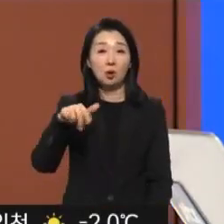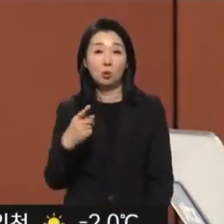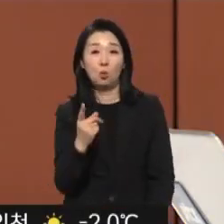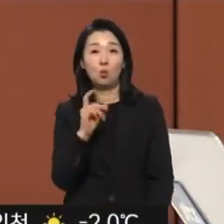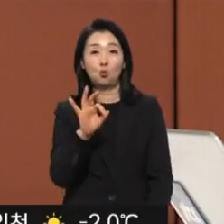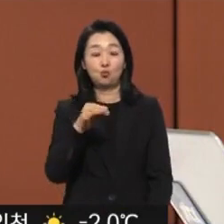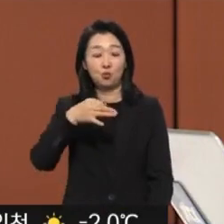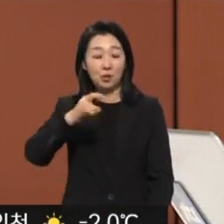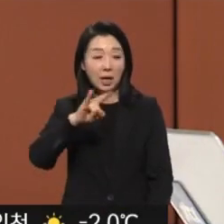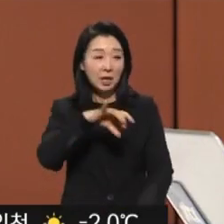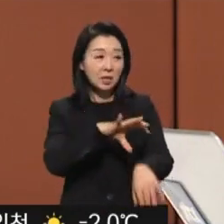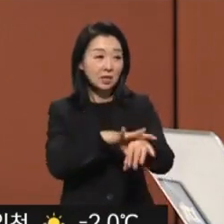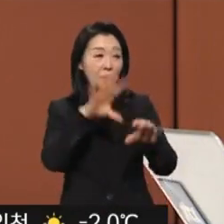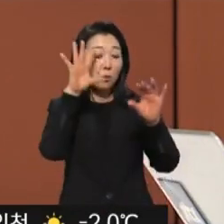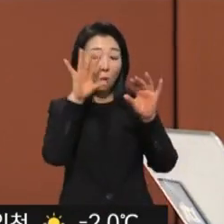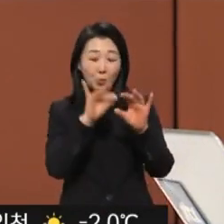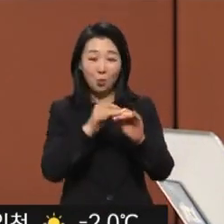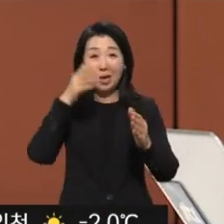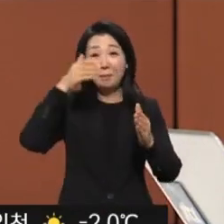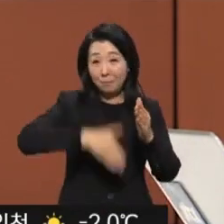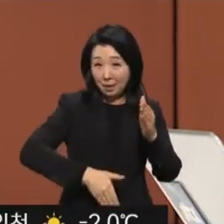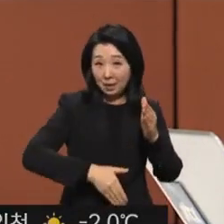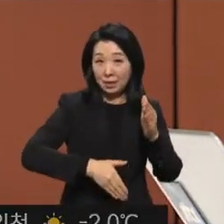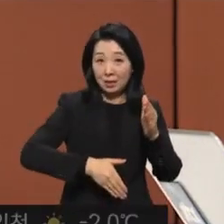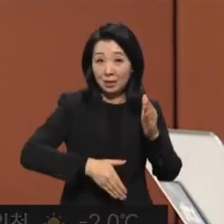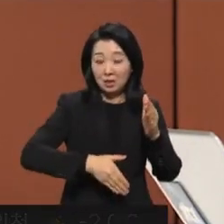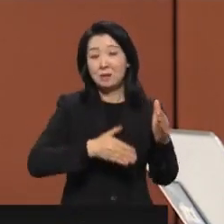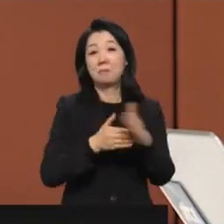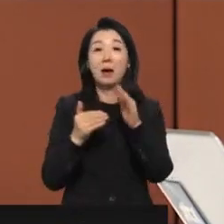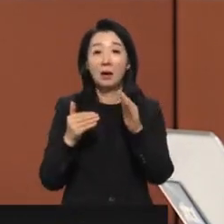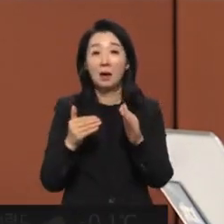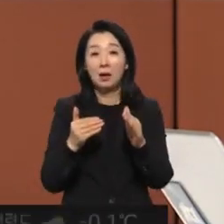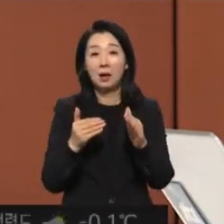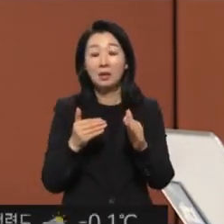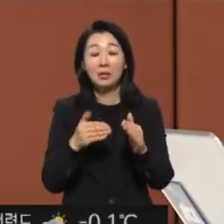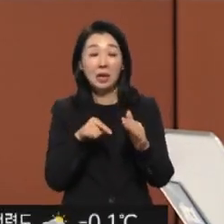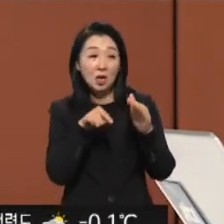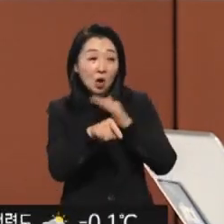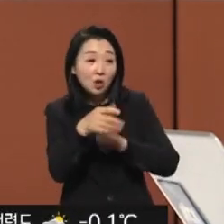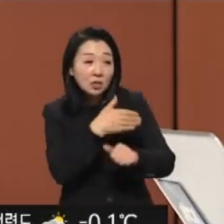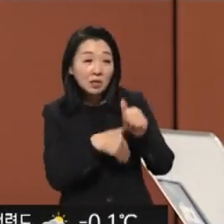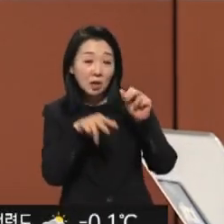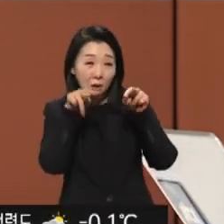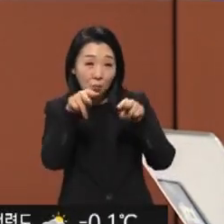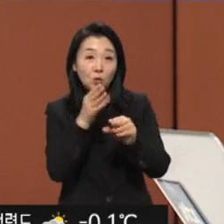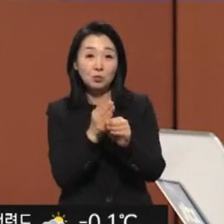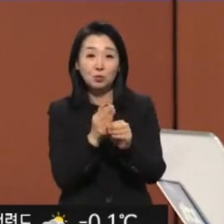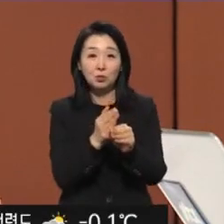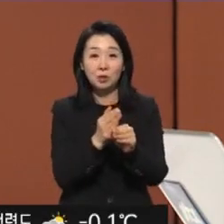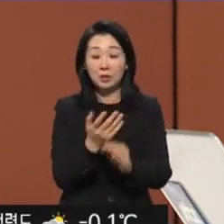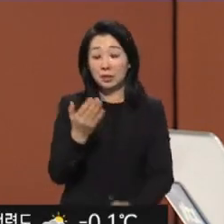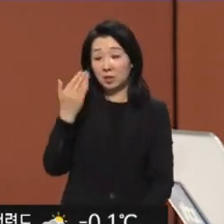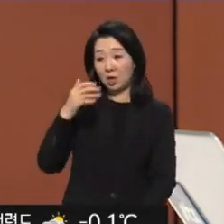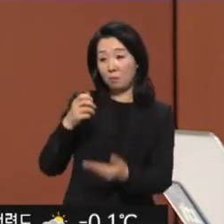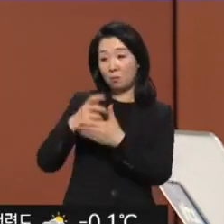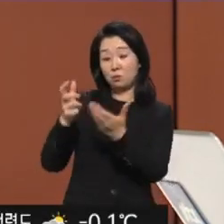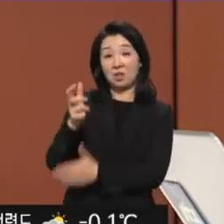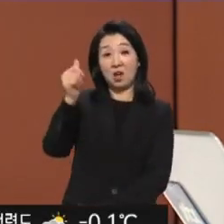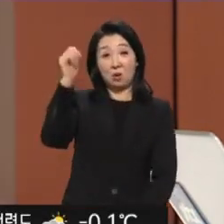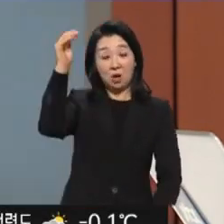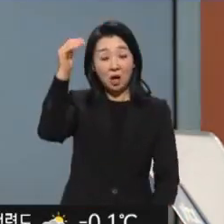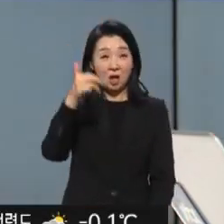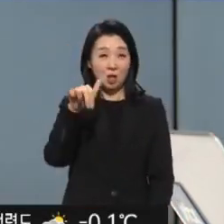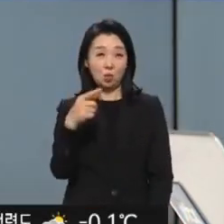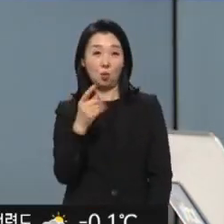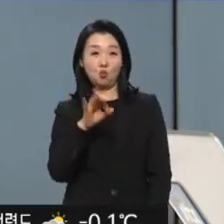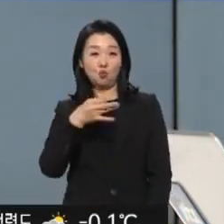대한 체포동의안이 부결됐다는 그런 속보가 들어왔고 제가 이제 현장으로 현장 상황을 보고 있었어요. 그 앞서 이제 한동훈 장관도 얘기를 하고 또 노웅래